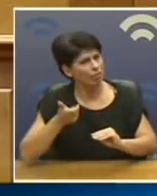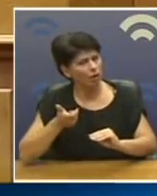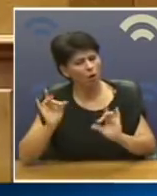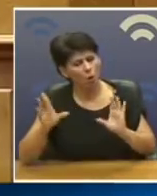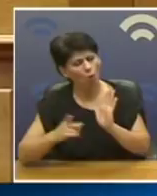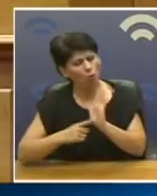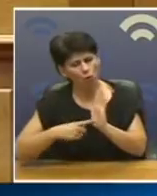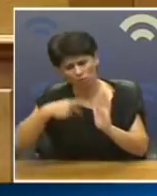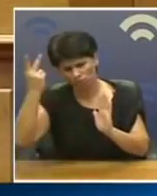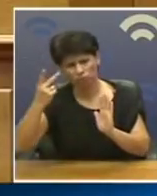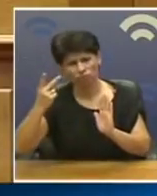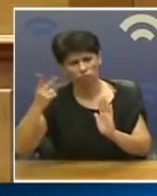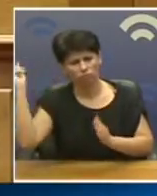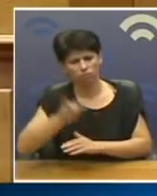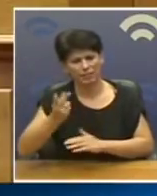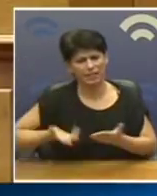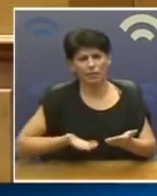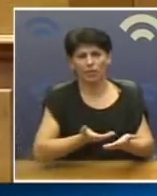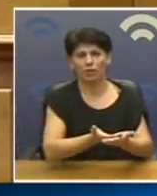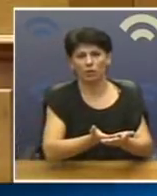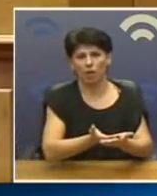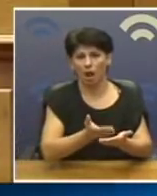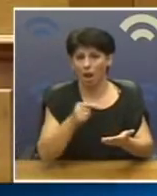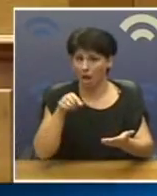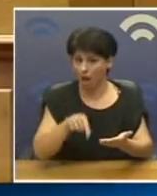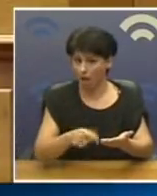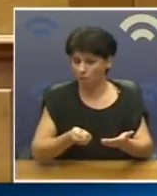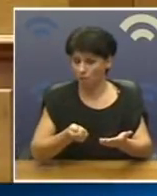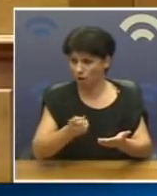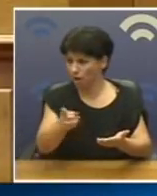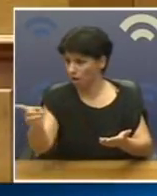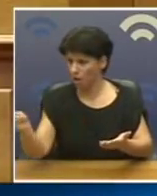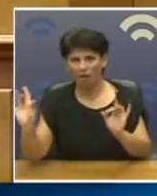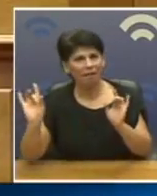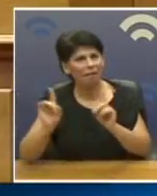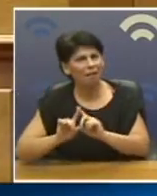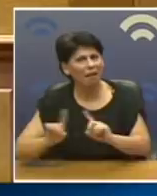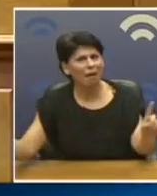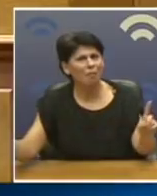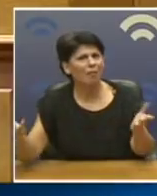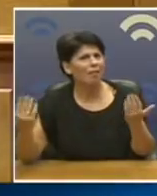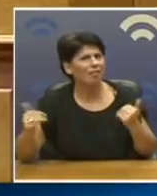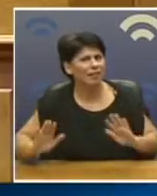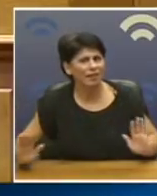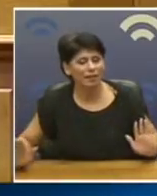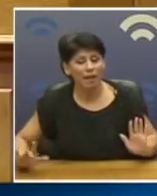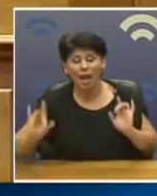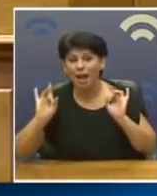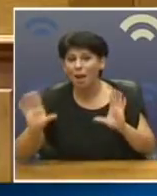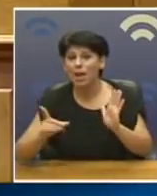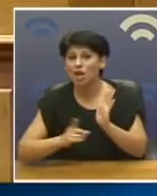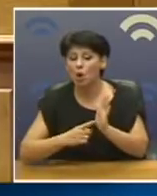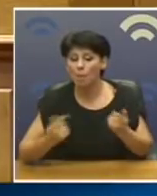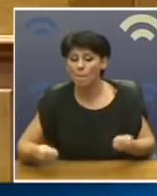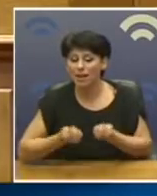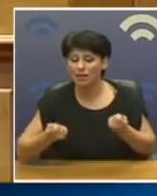νόμο αυθαίρετων ποινικών διώξεων. Όμως αυτό που κάνετε εσείς καμία σχέση δεν έχει με αυτό. Καμία νομοπαρασκευαστική επιτροπή δεν το